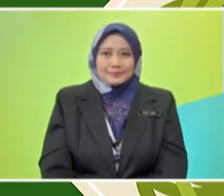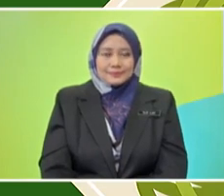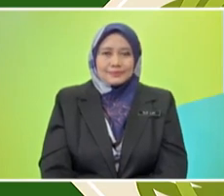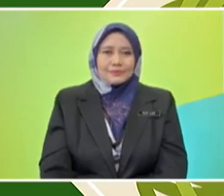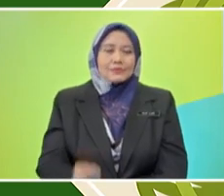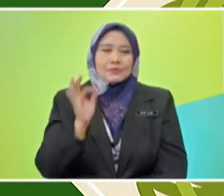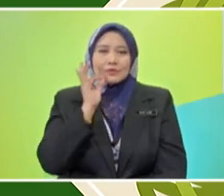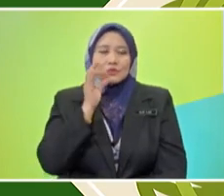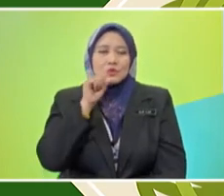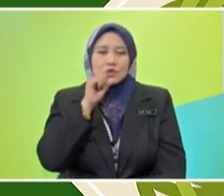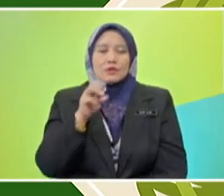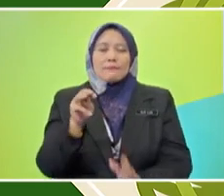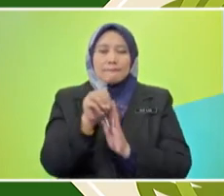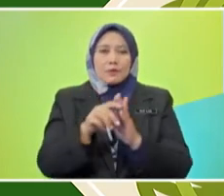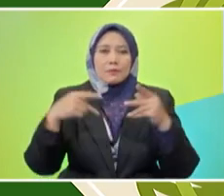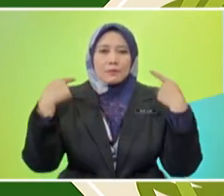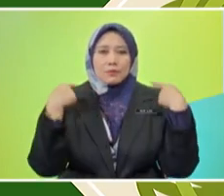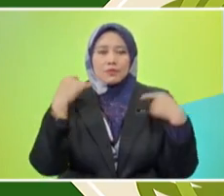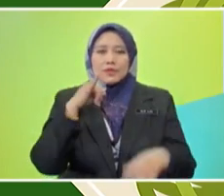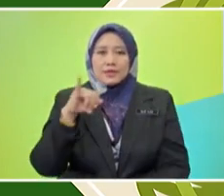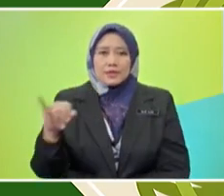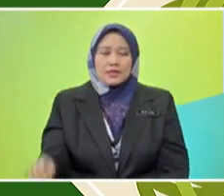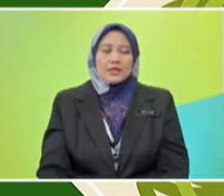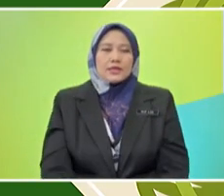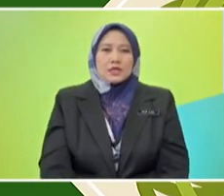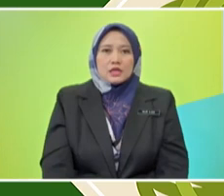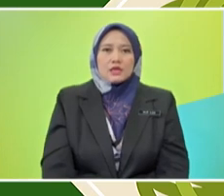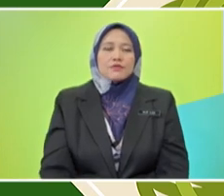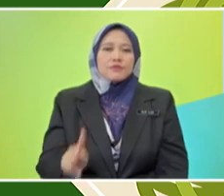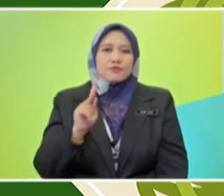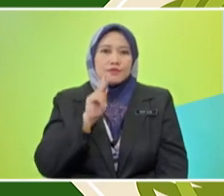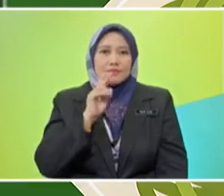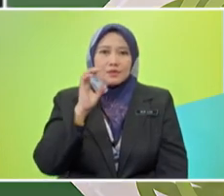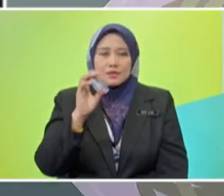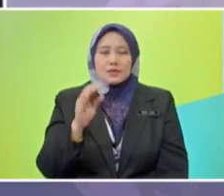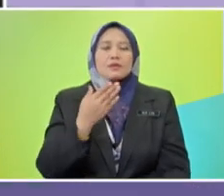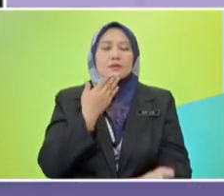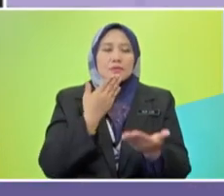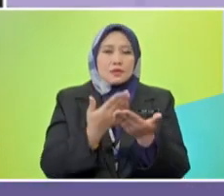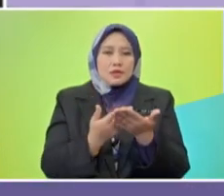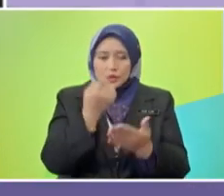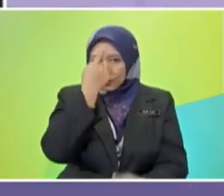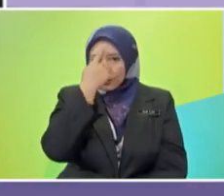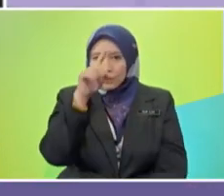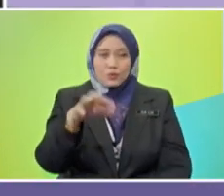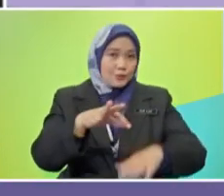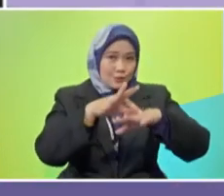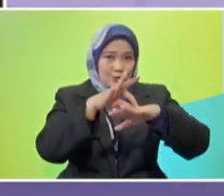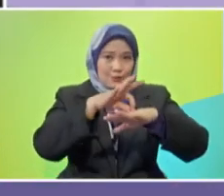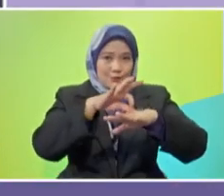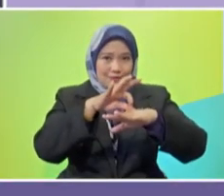Buah oren mempunyai vitamin C baik untuk kulit. Boleh juga.